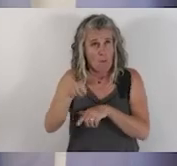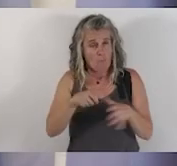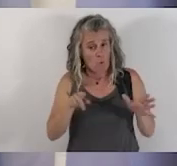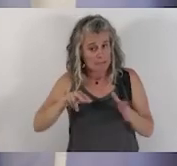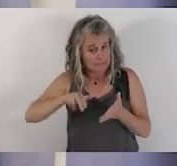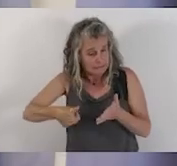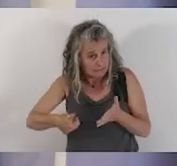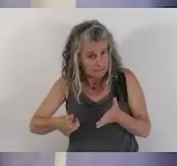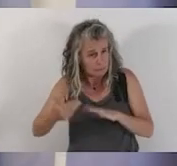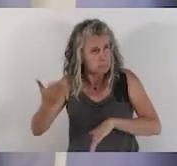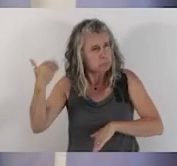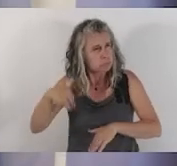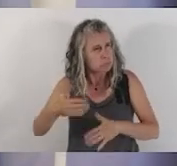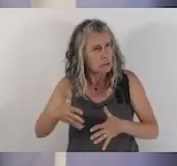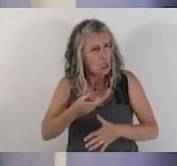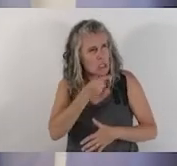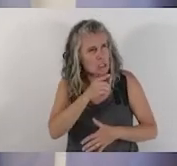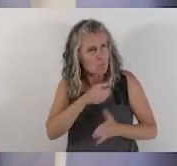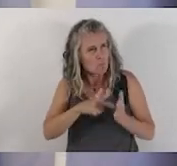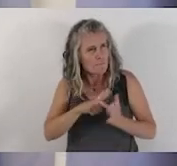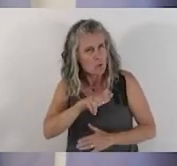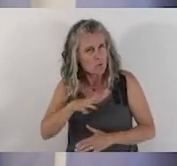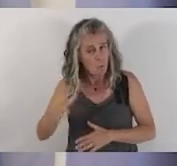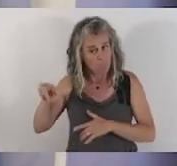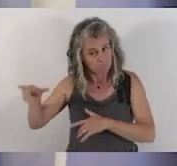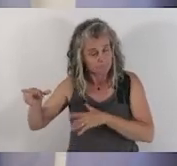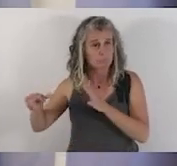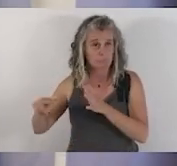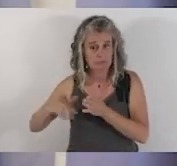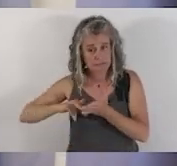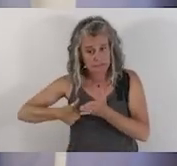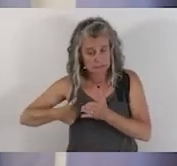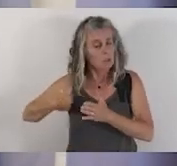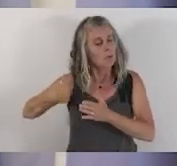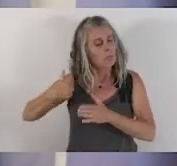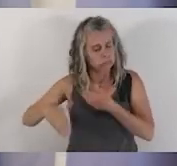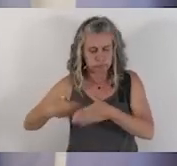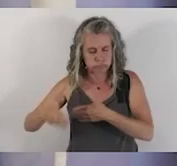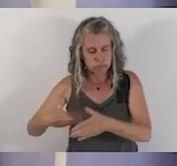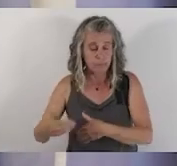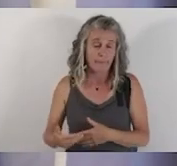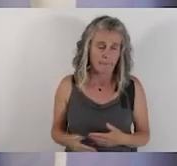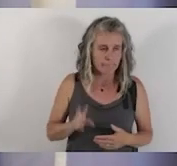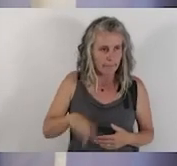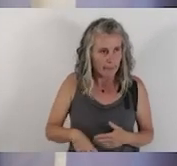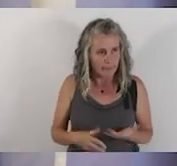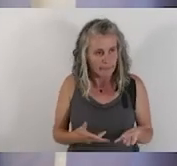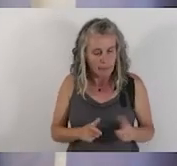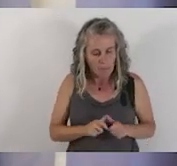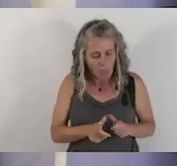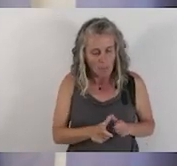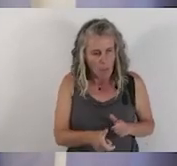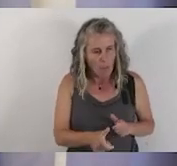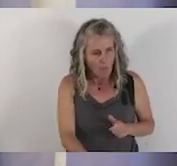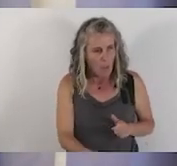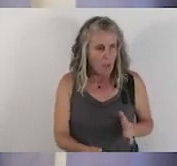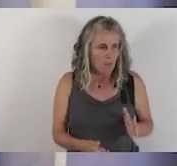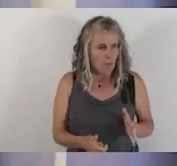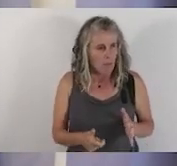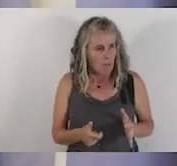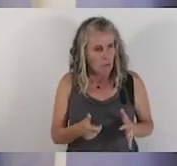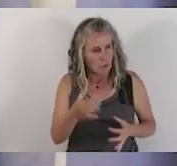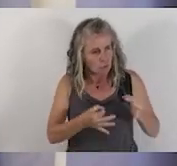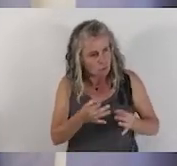2023. Et donc, on poursuit toutes ces procédures juridiques qui, je vous l'avoue, sont un peu lourdes parfois, mais je dirais que le calendrier est